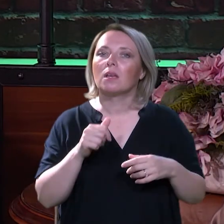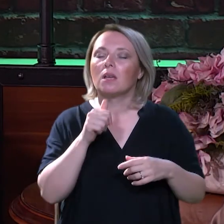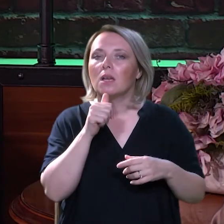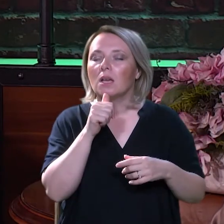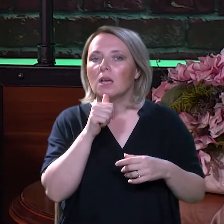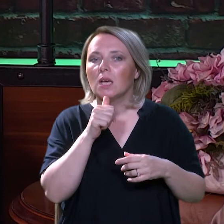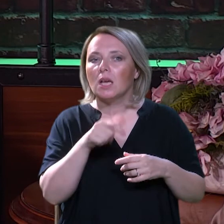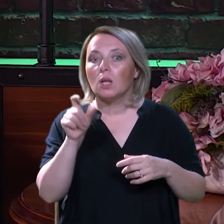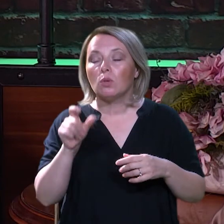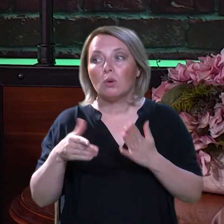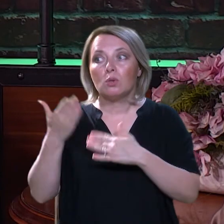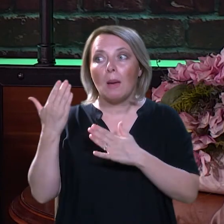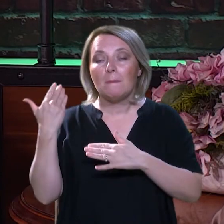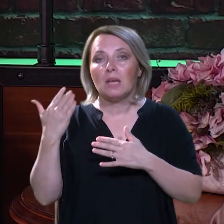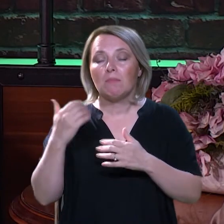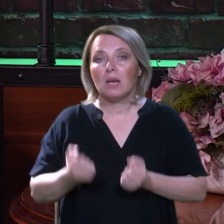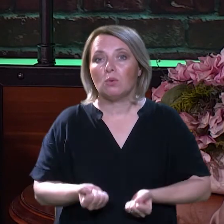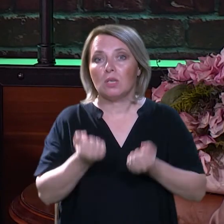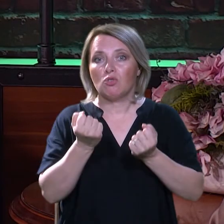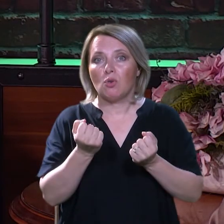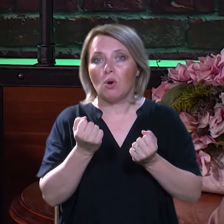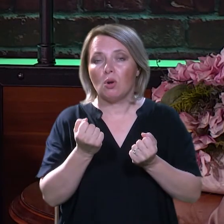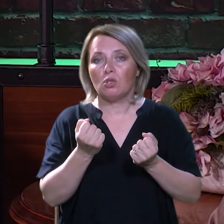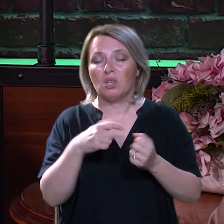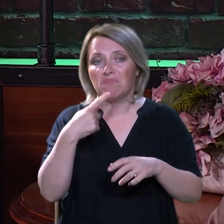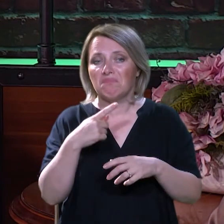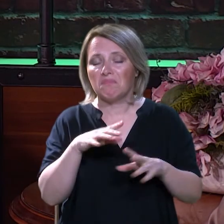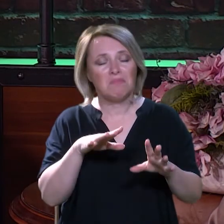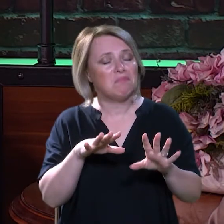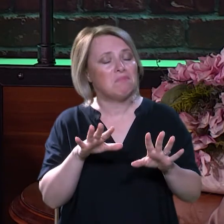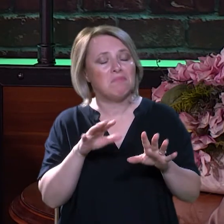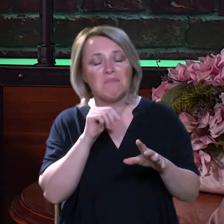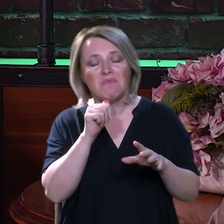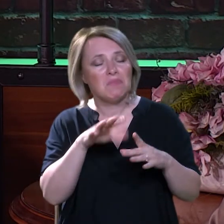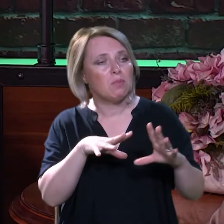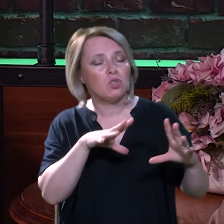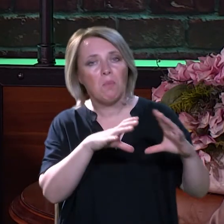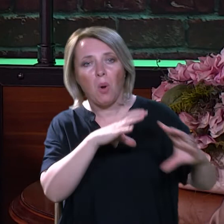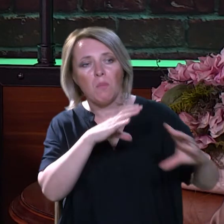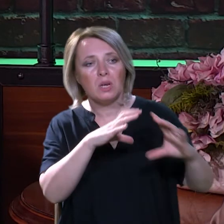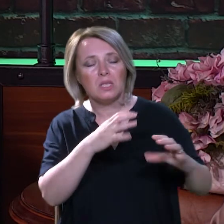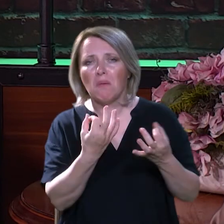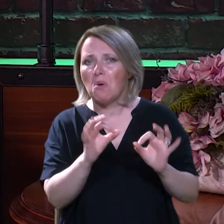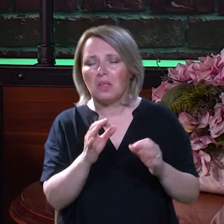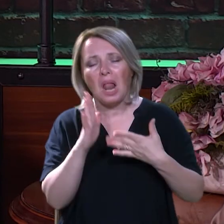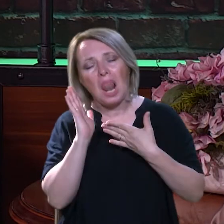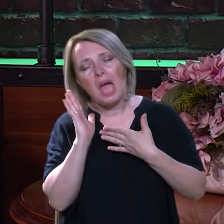možda, a evo vidite, ne mogu sada ni pričat, pa bolje da ja legnem u krevet i da tako čekam kad će mi biti bolje.